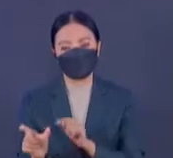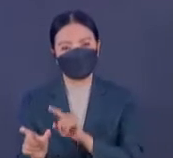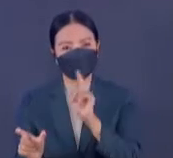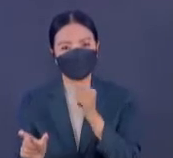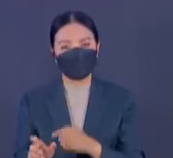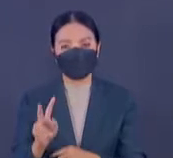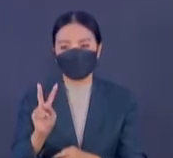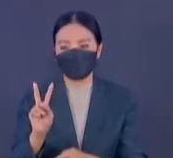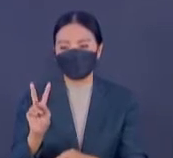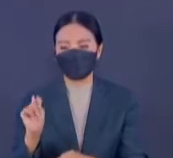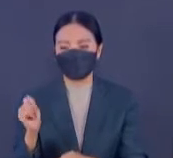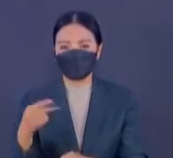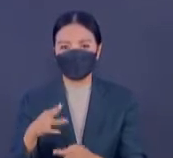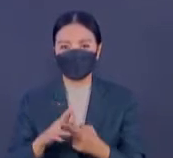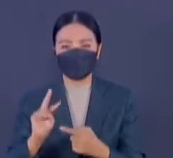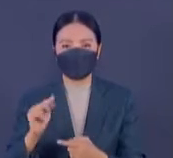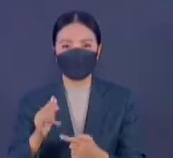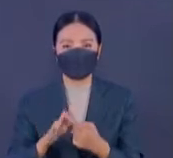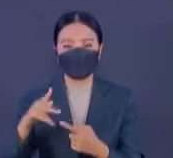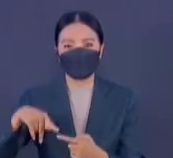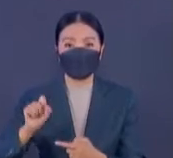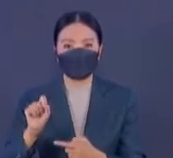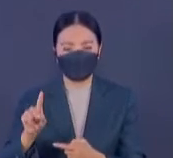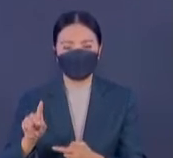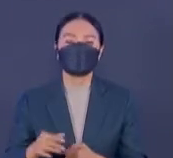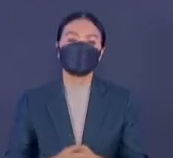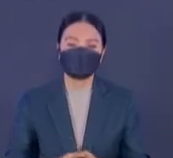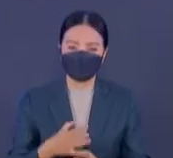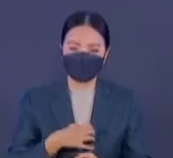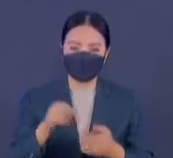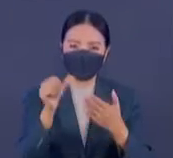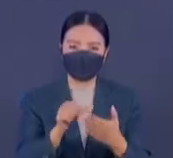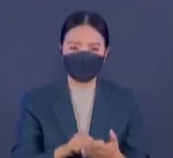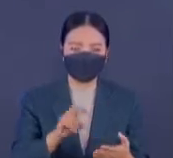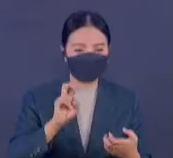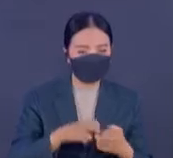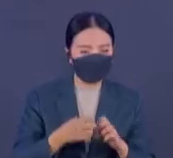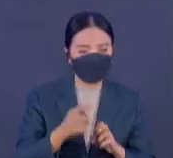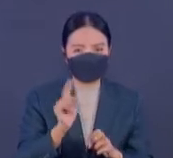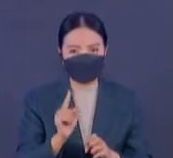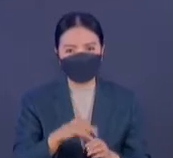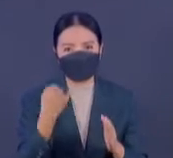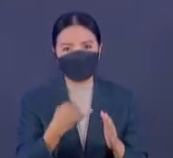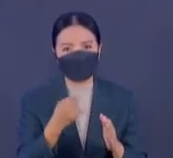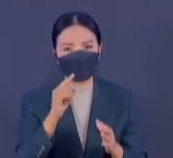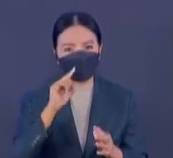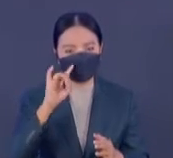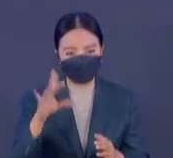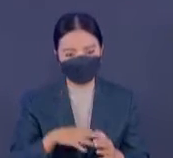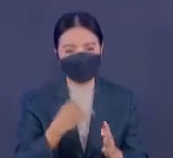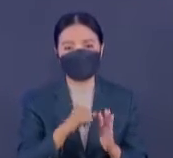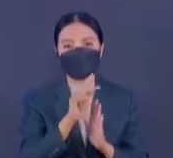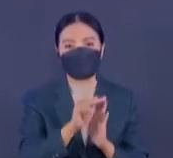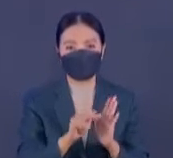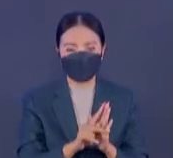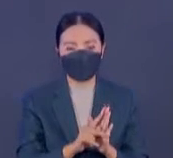คือปรับแก้แล้วก็ทำแซะให้มันถูกกฎหมายถ้าส่วนไหนเนื้อหาที่มันรุนแรงมันผิดกฎหมายก็ต้องว่ากันไปตามผิดแต่ถ้าส่วนไหนในแ